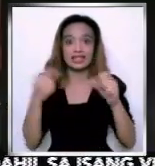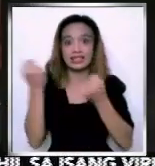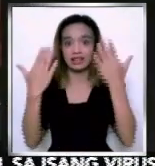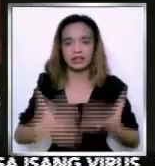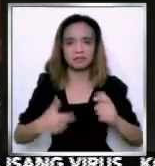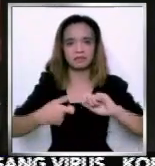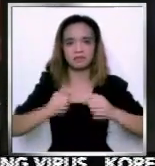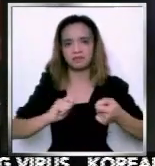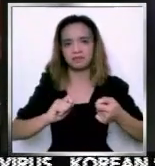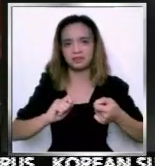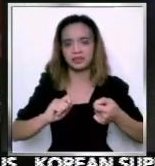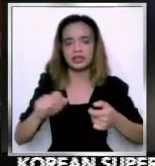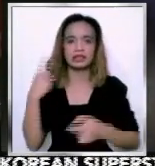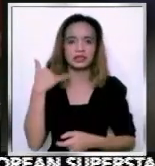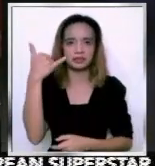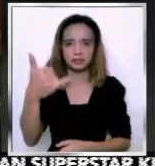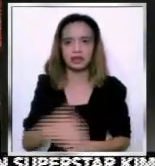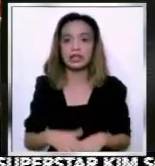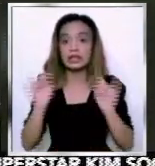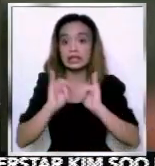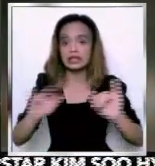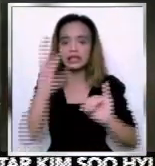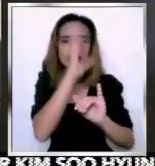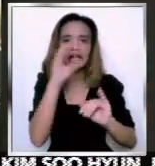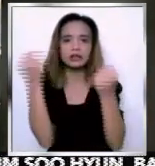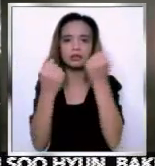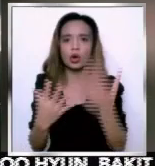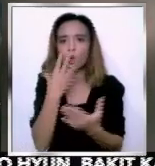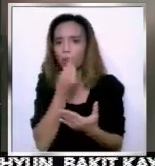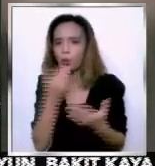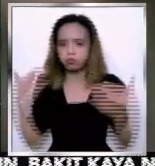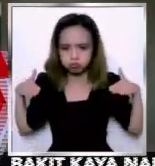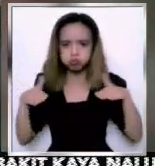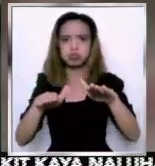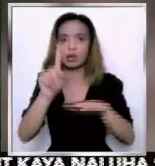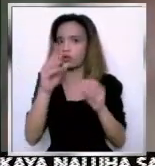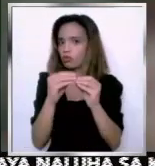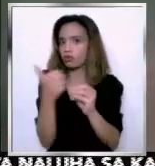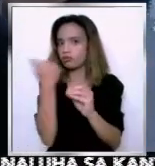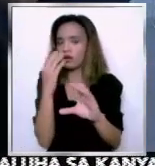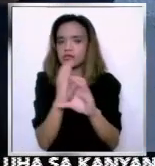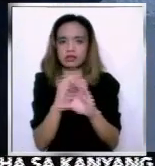lifetime. Patuloy pa rin hinahanap ang driver ng nakipagkarera sa sasakyan at isa pang kotse sangkot din sa drag